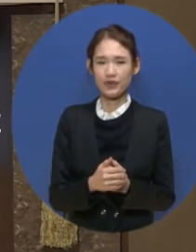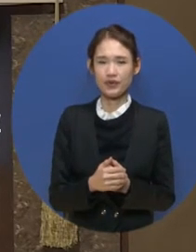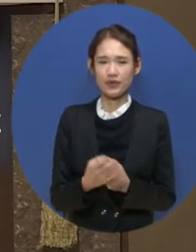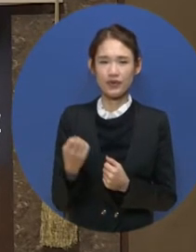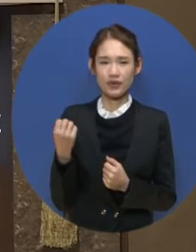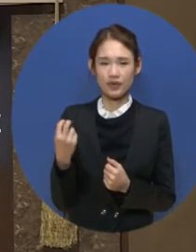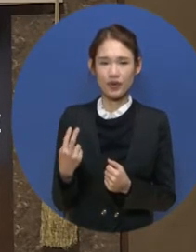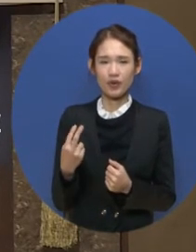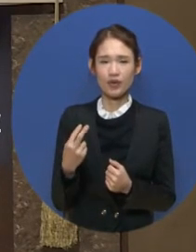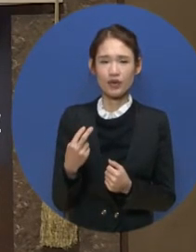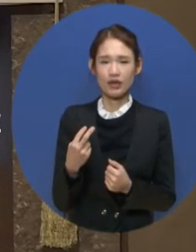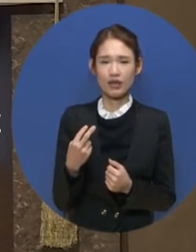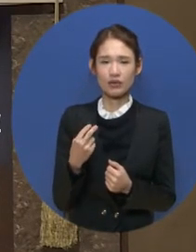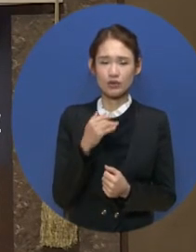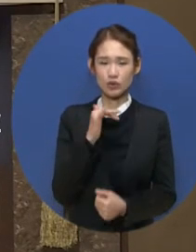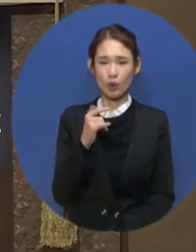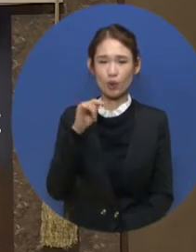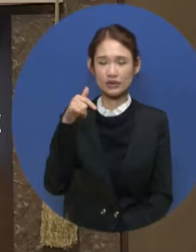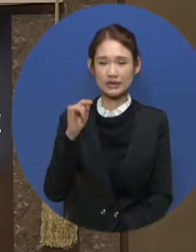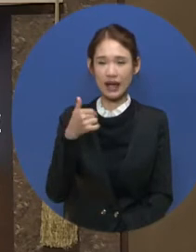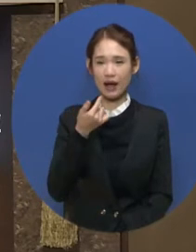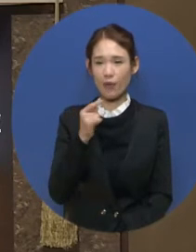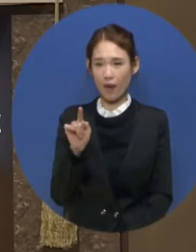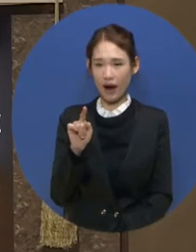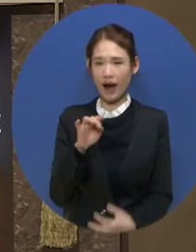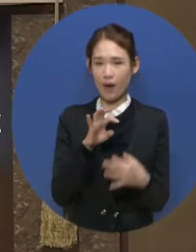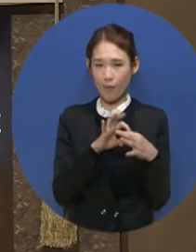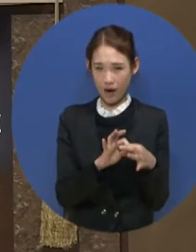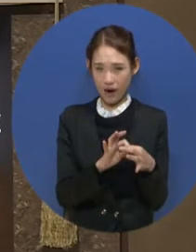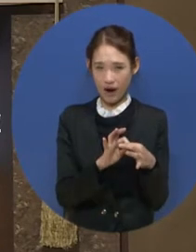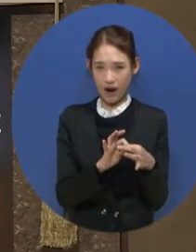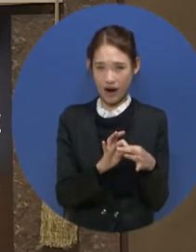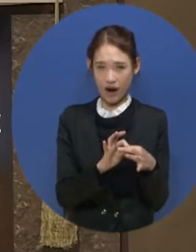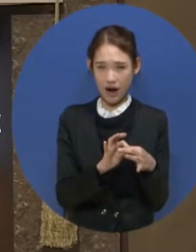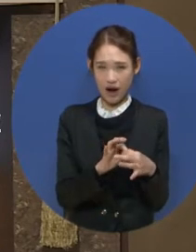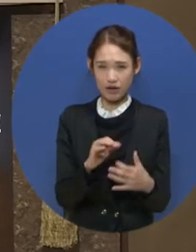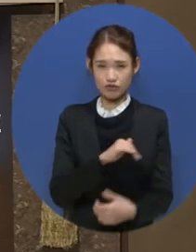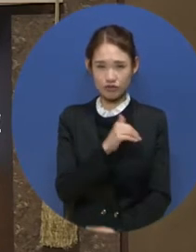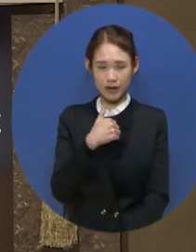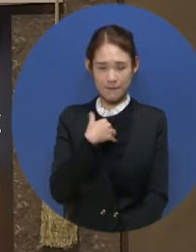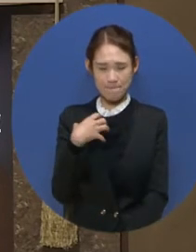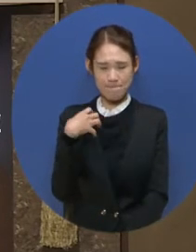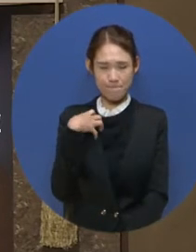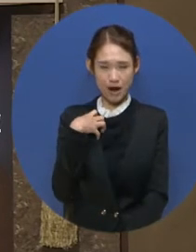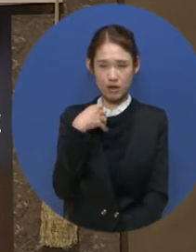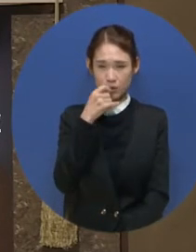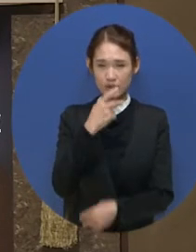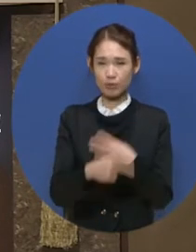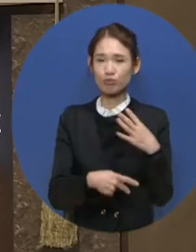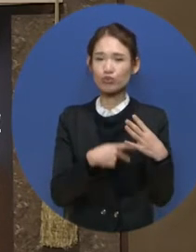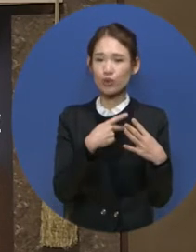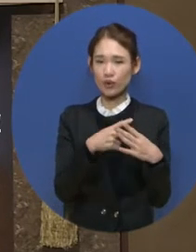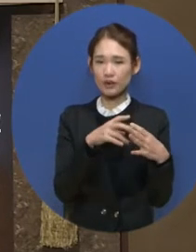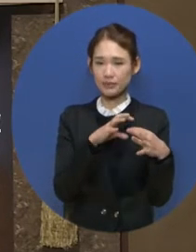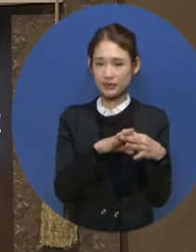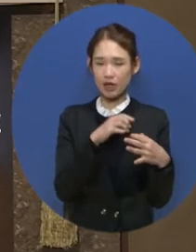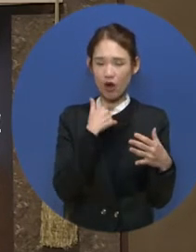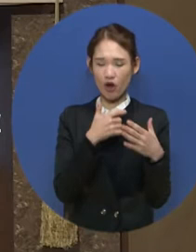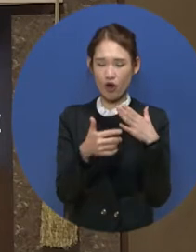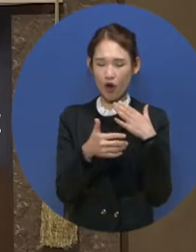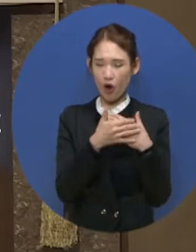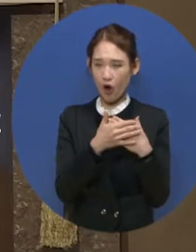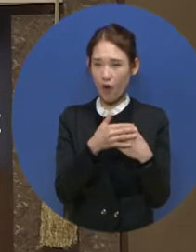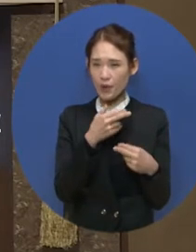그리고 이제 토착화 에 대한 부분들은 어우 우리가 하고 있는 이런 프로그램들을 이제 경험을